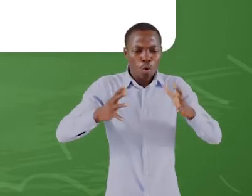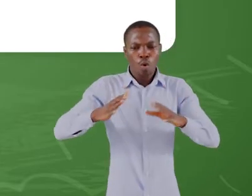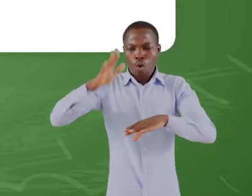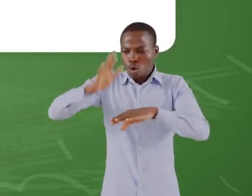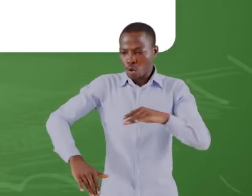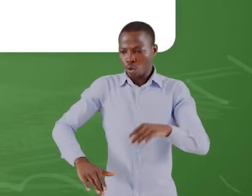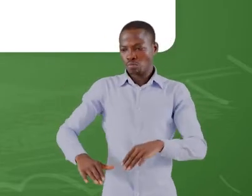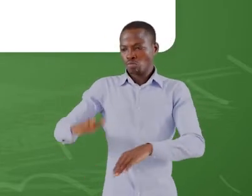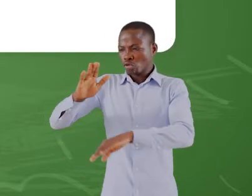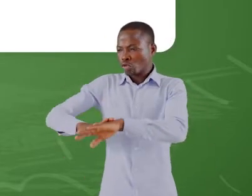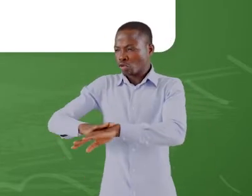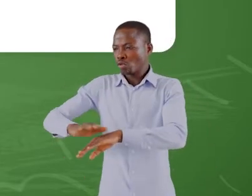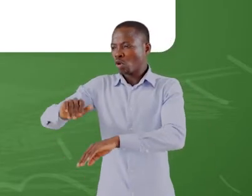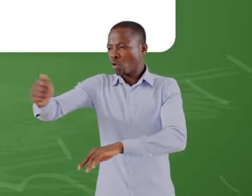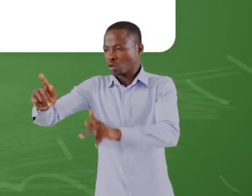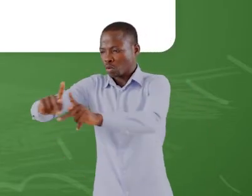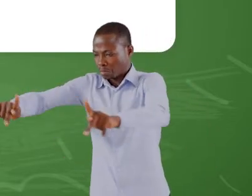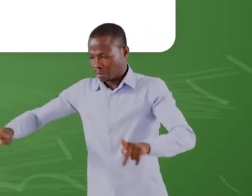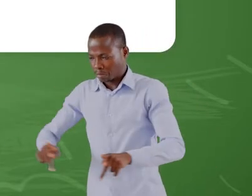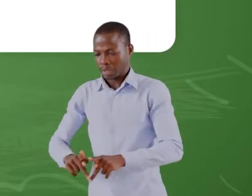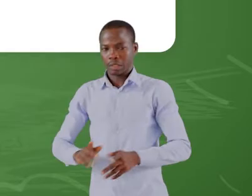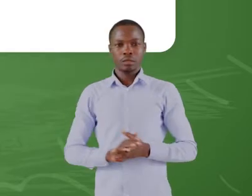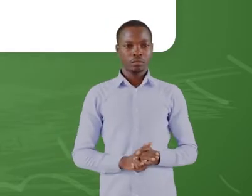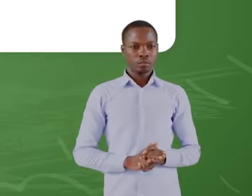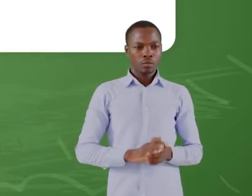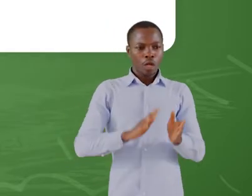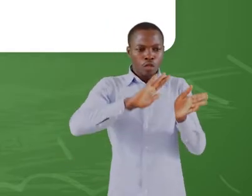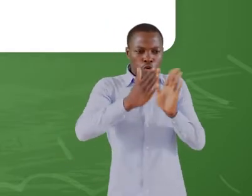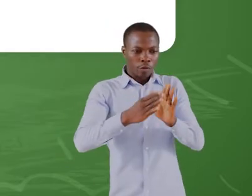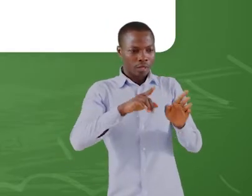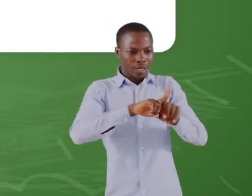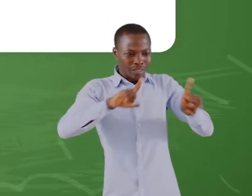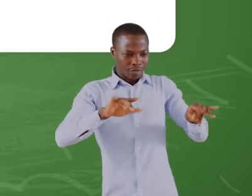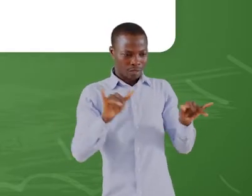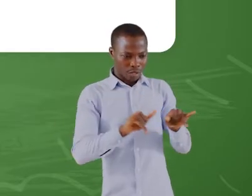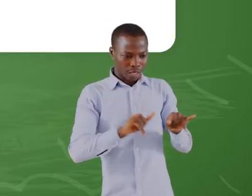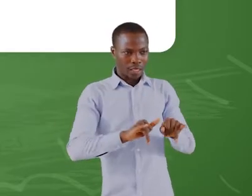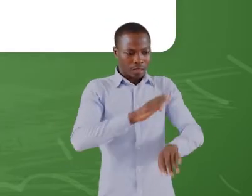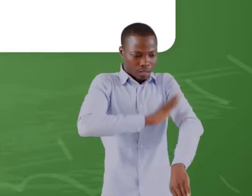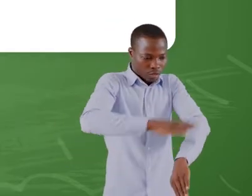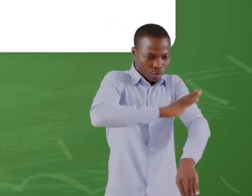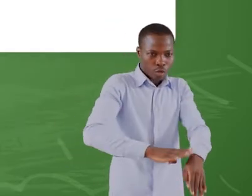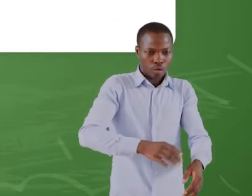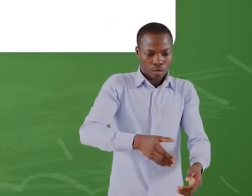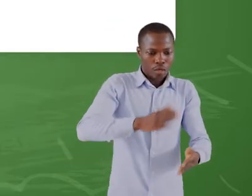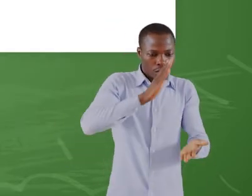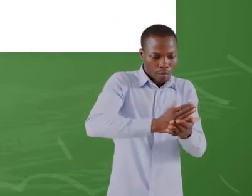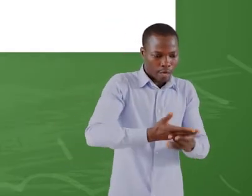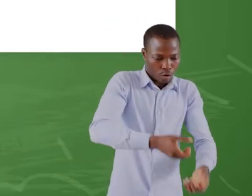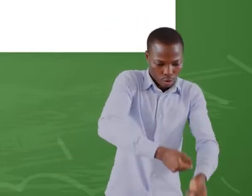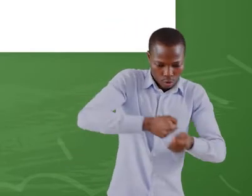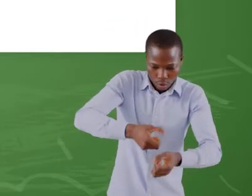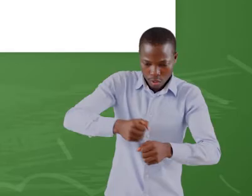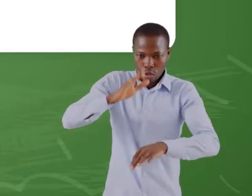gros que ceux de l'autre parcelle. Devant la différence de taille des tubercules de manioc